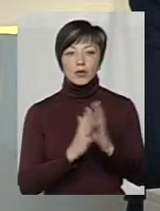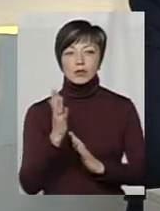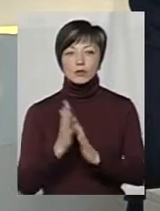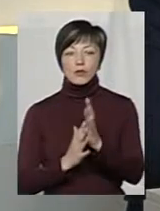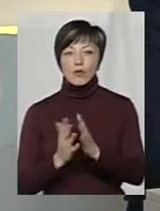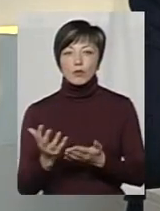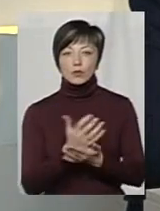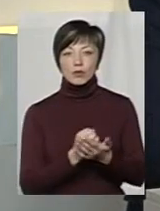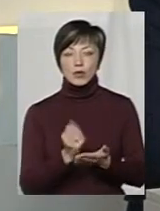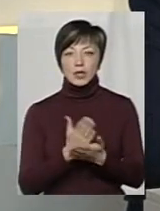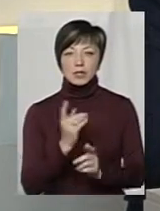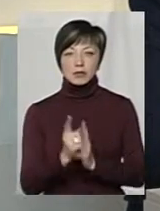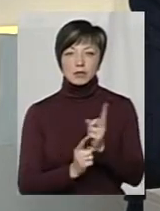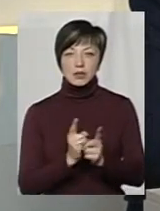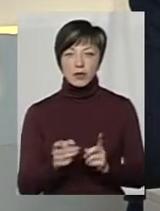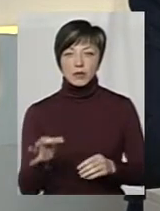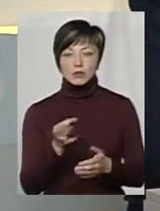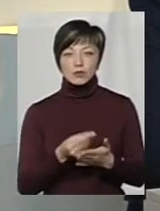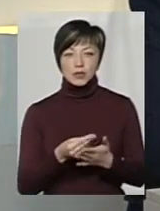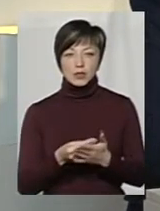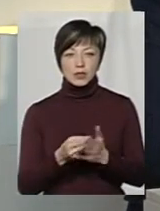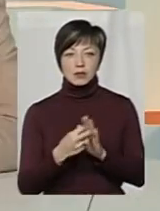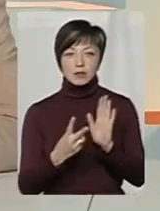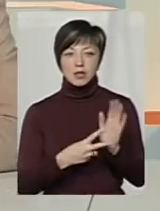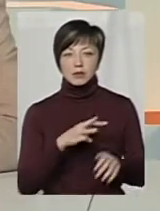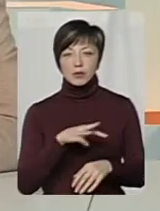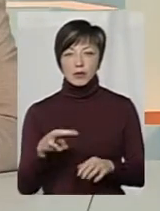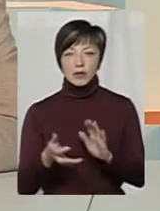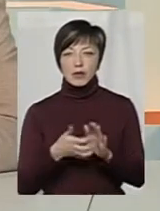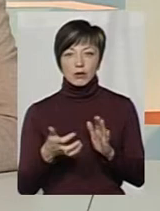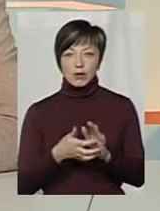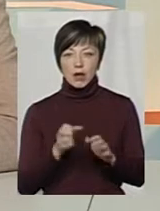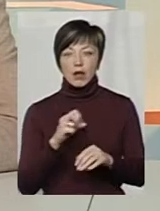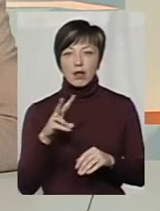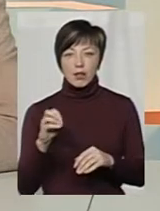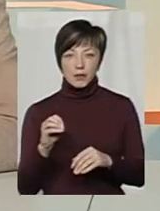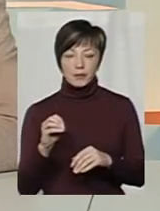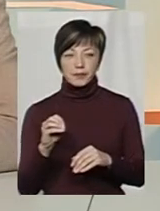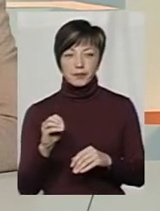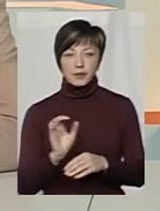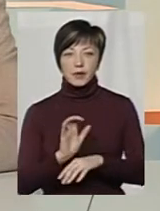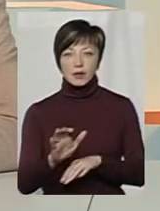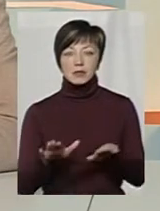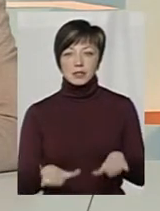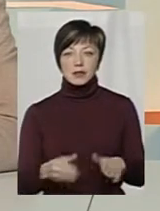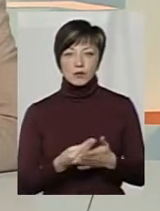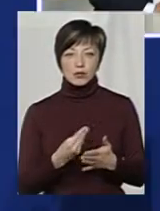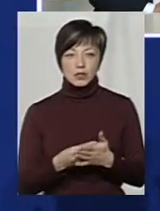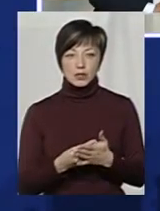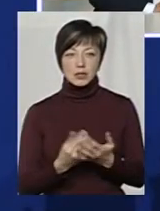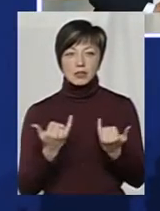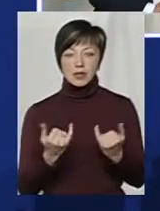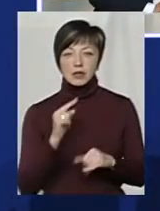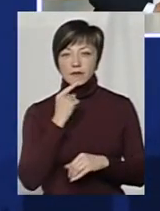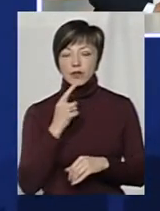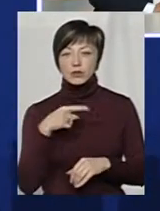лісовому збору є зміни, і до обласного бюджету десь 17 мільйонів ми не дорахуємося, але вони підуть, ну, на місцевий бюджет. Зараз